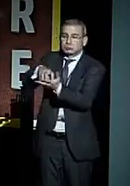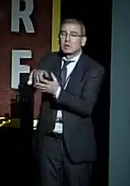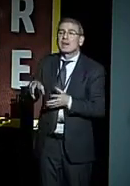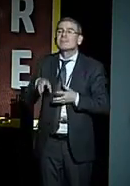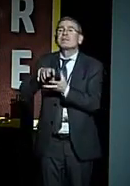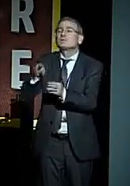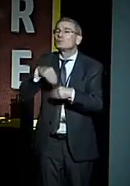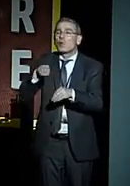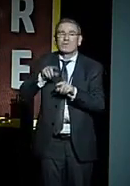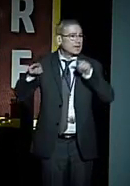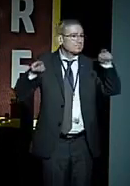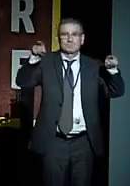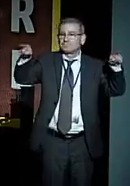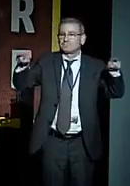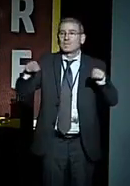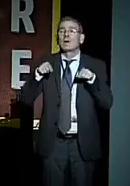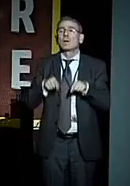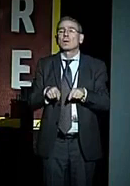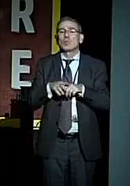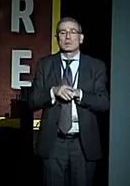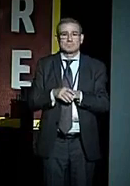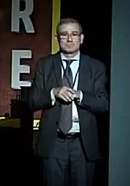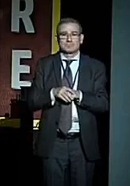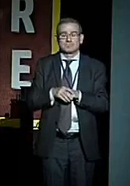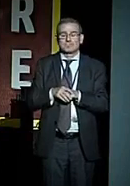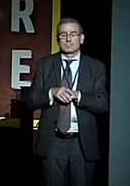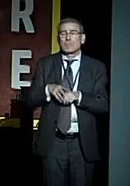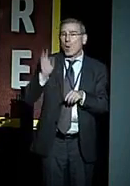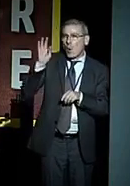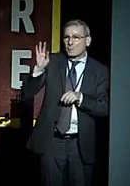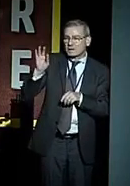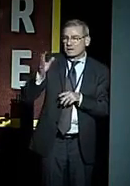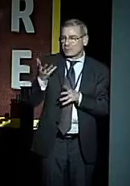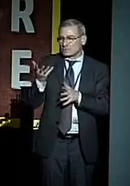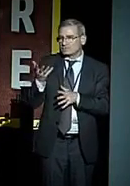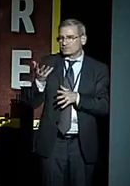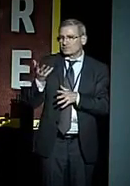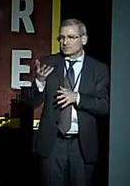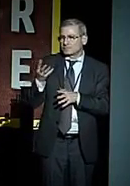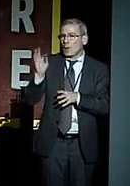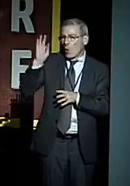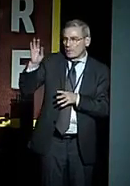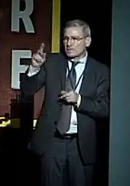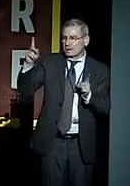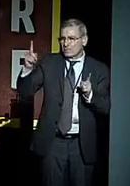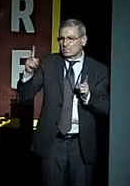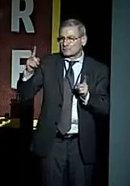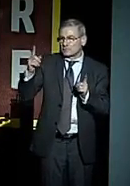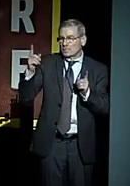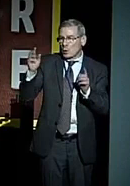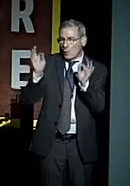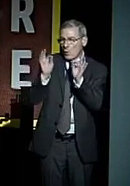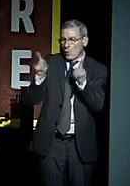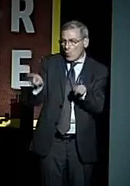investimenti. E qui c'è un punto politico, perché le missioni che abbiamo individuato intrecciano non solo gli obiettivi che ci dà la Commissione europea,